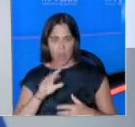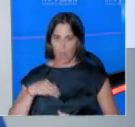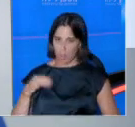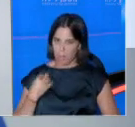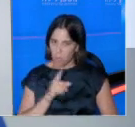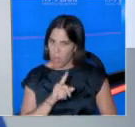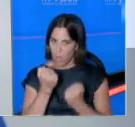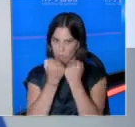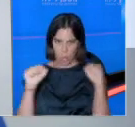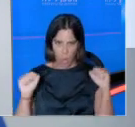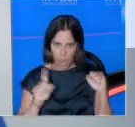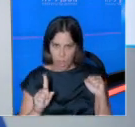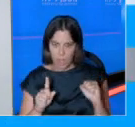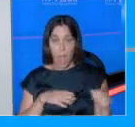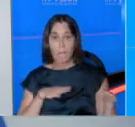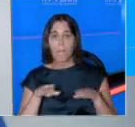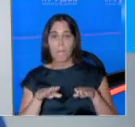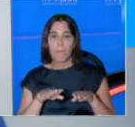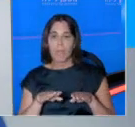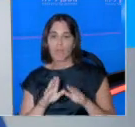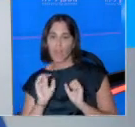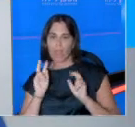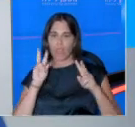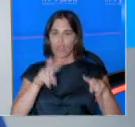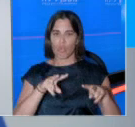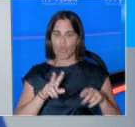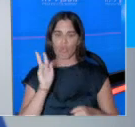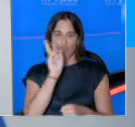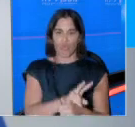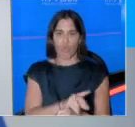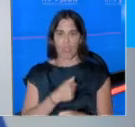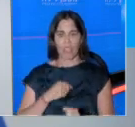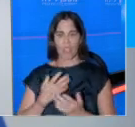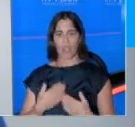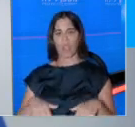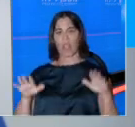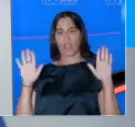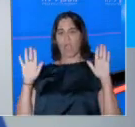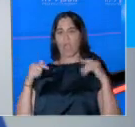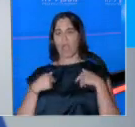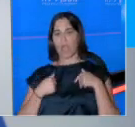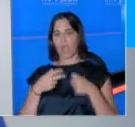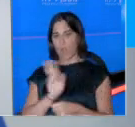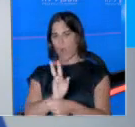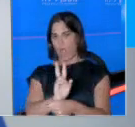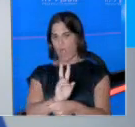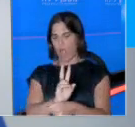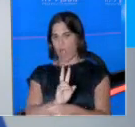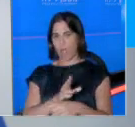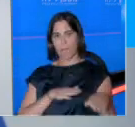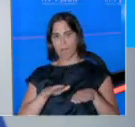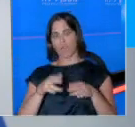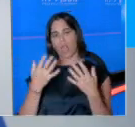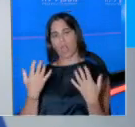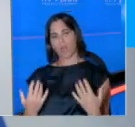לא דמוקרטיה. זו ממשלת אופורטוניסטים, ממשלת כניעה, ממשלת הונאה, ממשלת